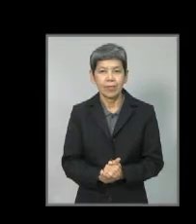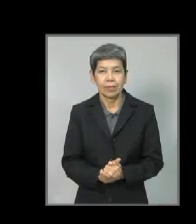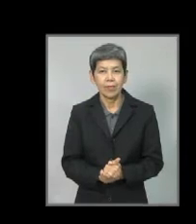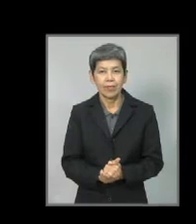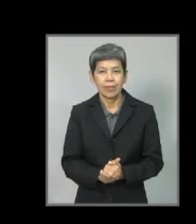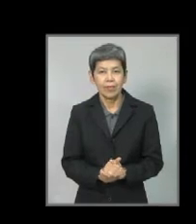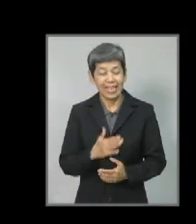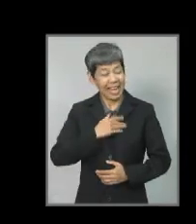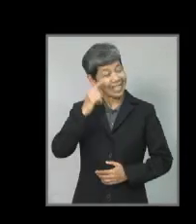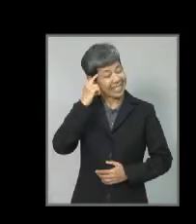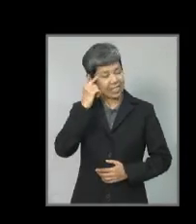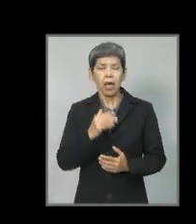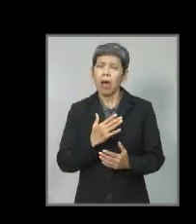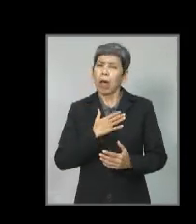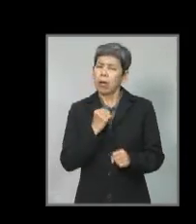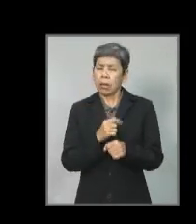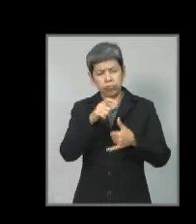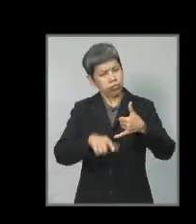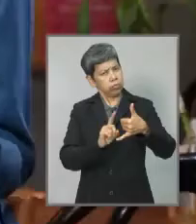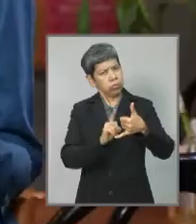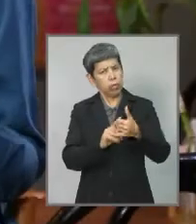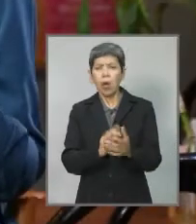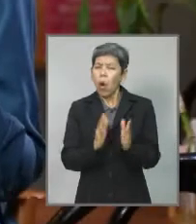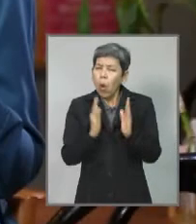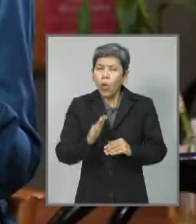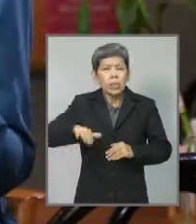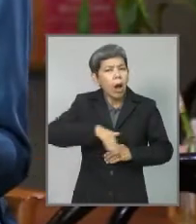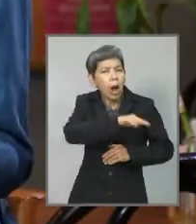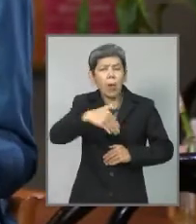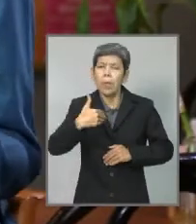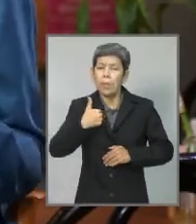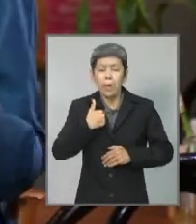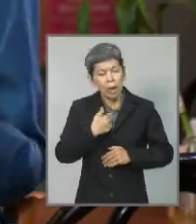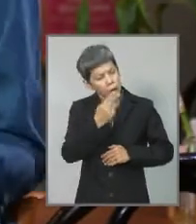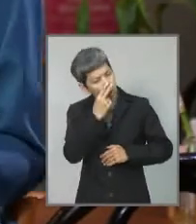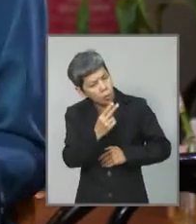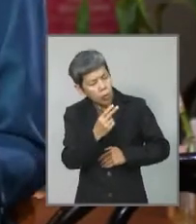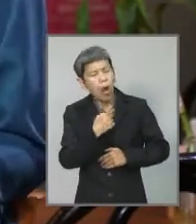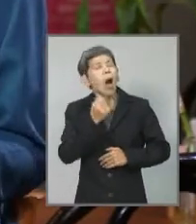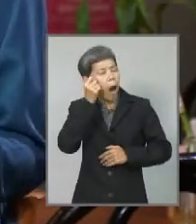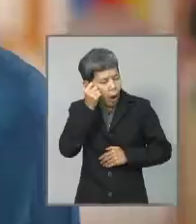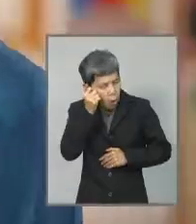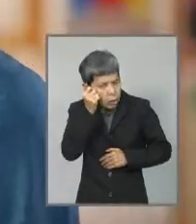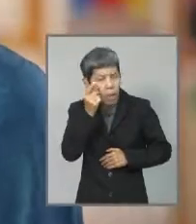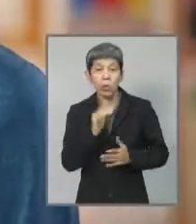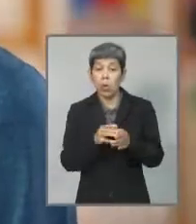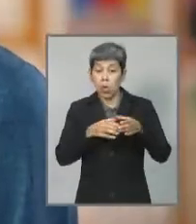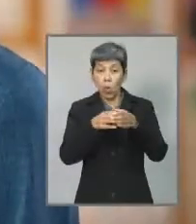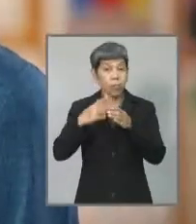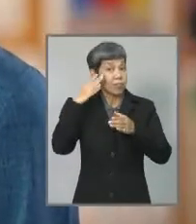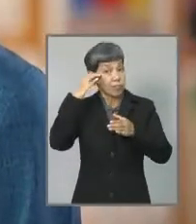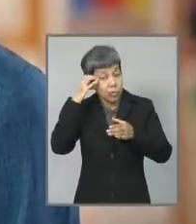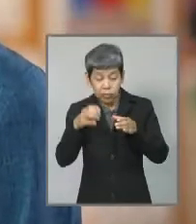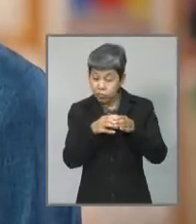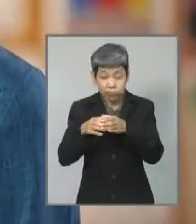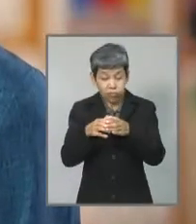สำหรับแพทย์คิดว่ามันคือการที่ทำให้ทุกๆคนมีมุมมองและมีความเข้าใจว่าคนกลุ่มนี้เขาไม่ได้